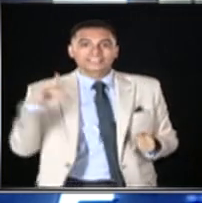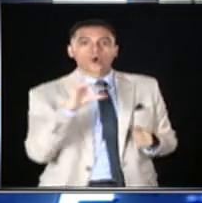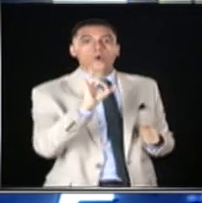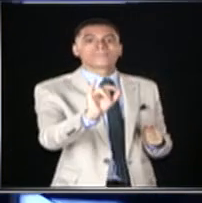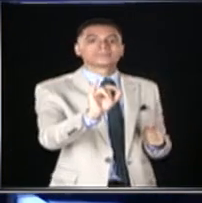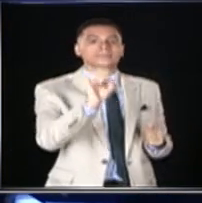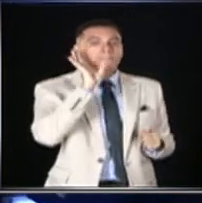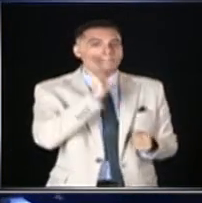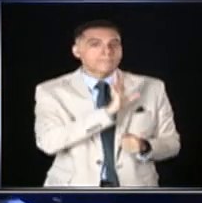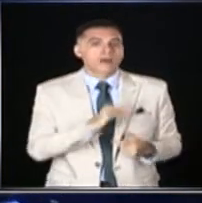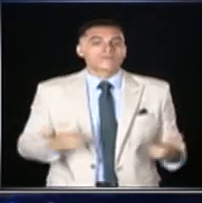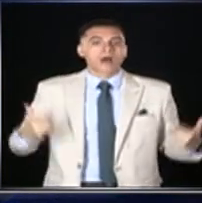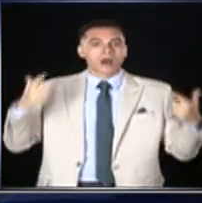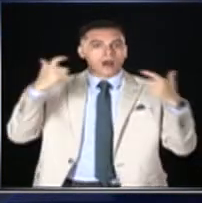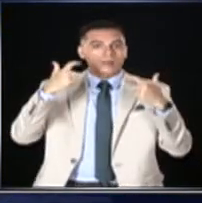1956؟